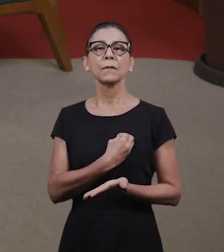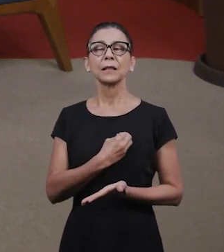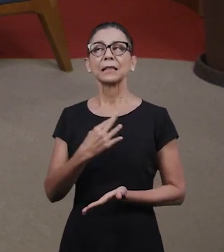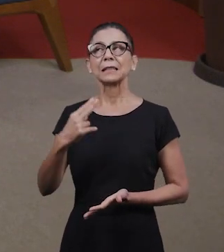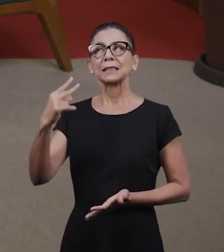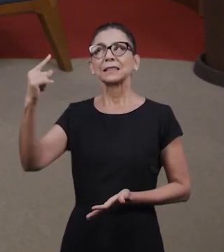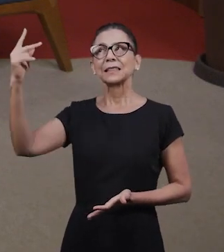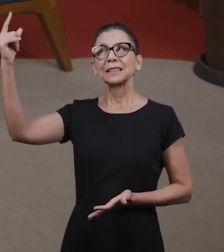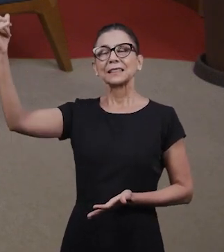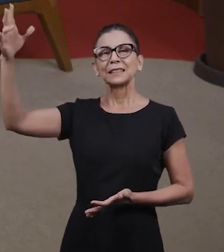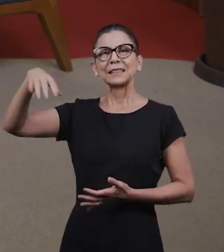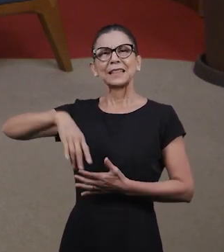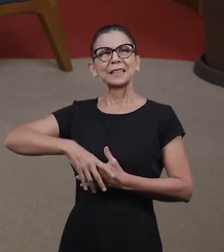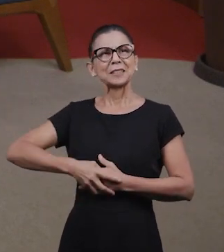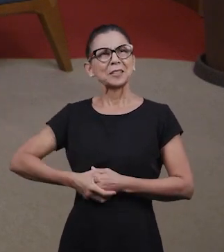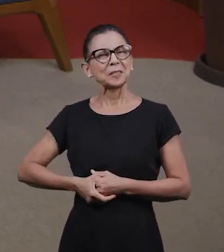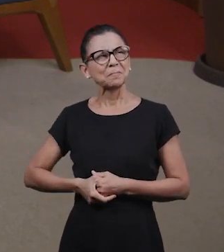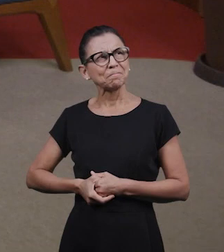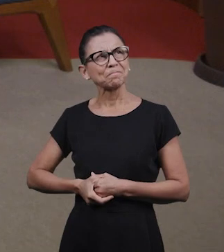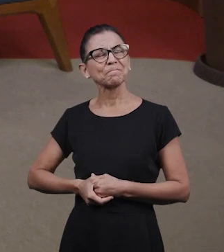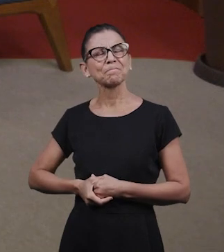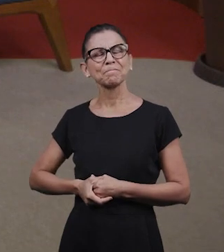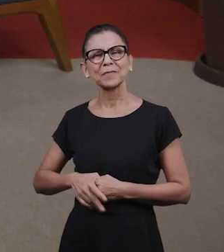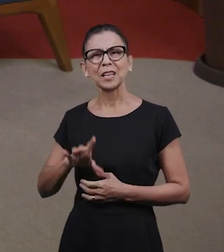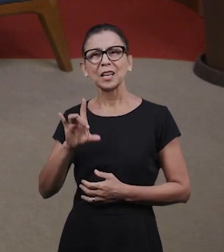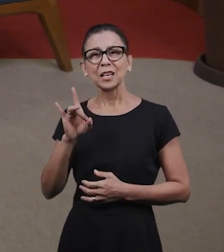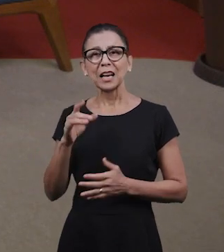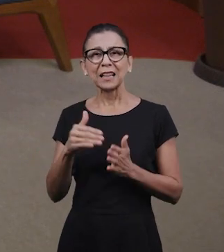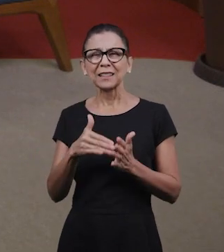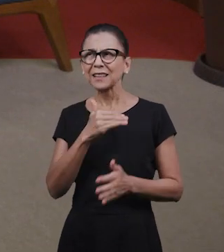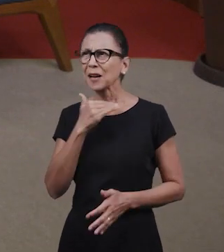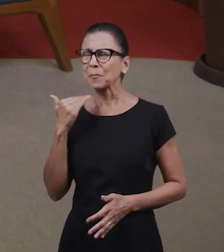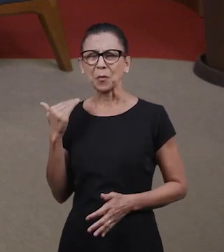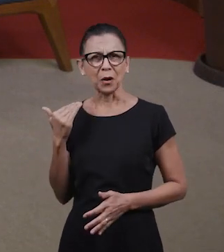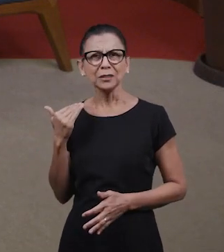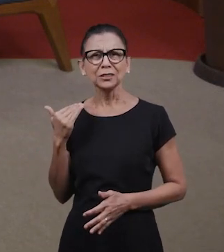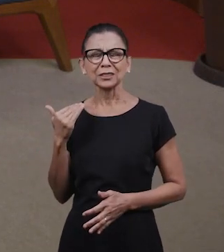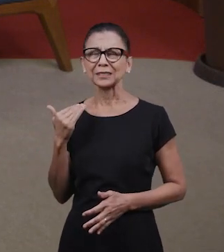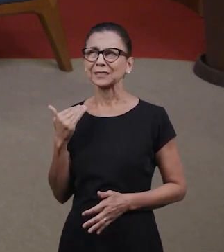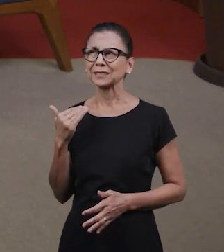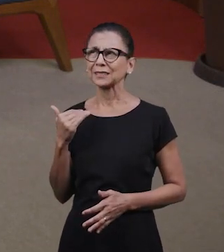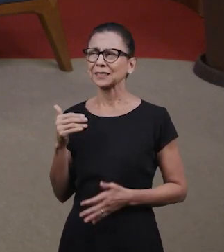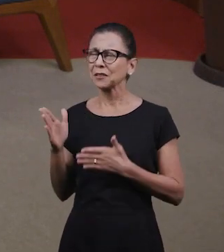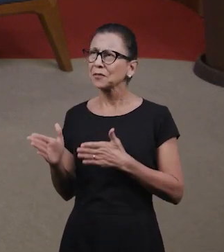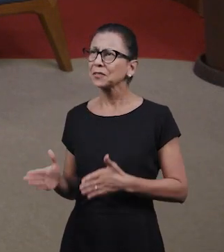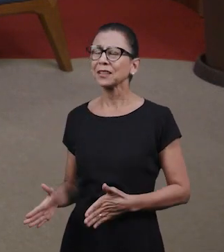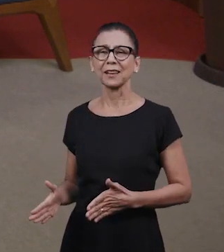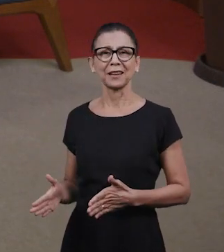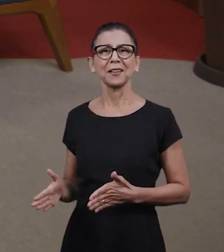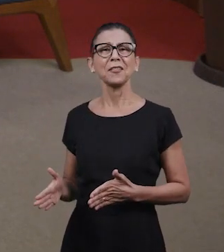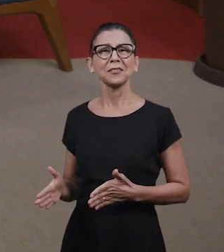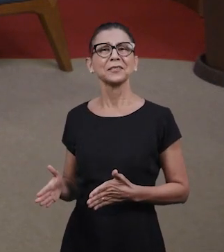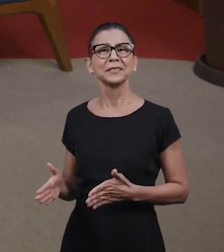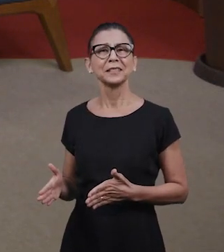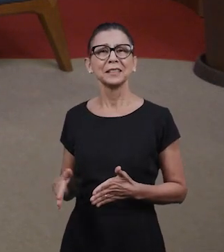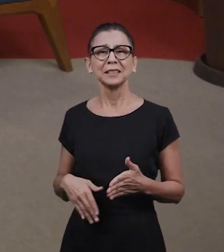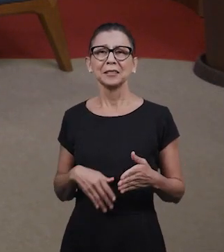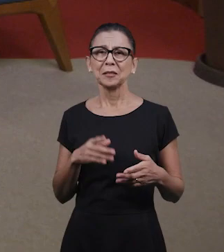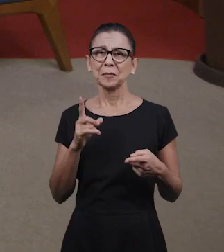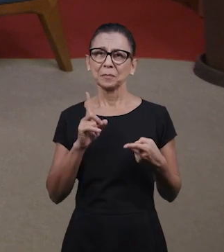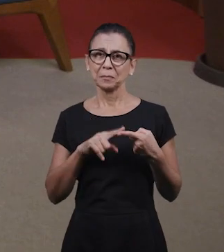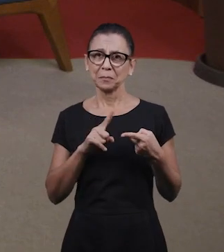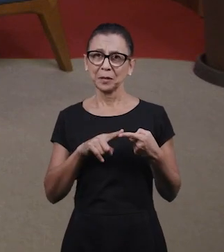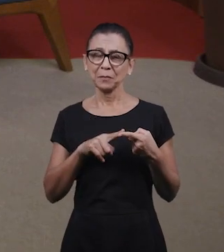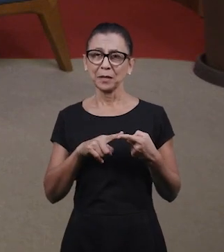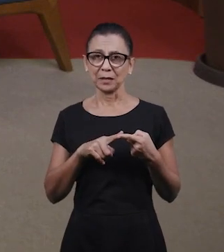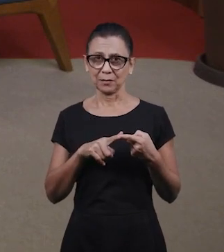Le Seigneur exige peu de nous. Sois fidèle jusqu'à la mort. Pourquoi jusqu'à la mort? Le